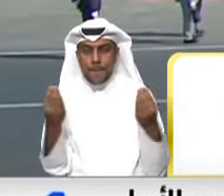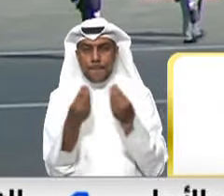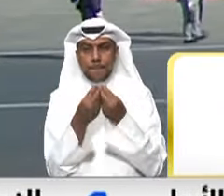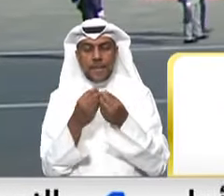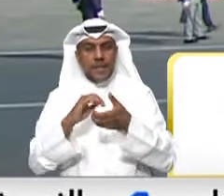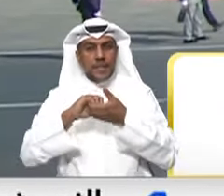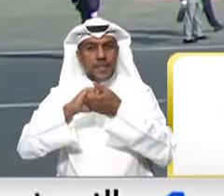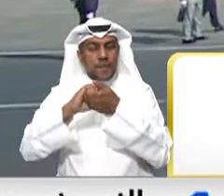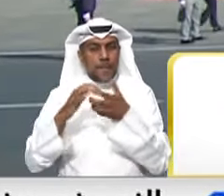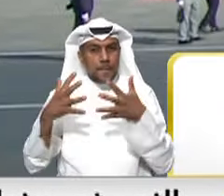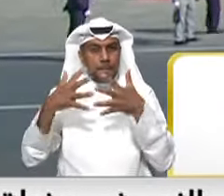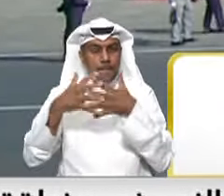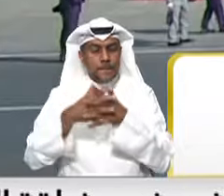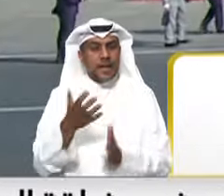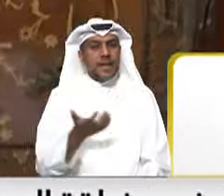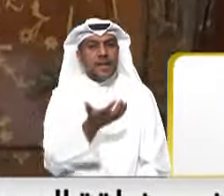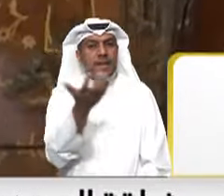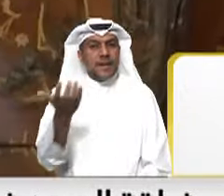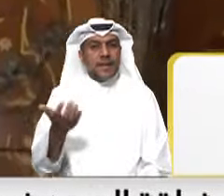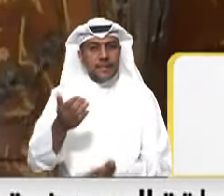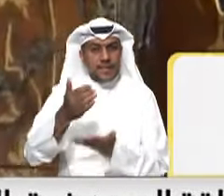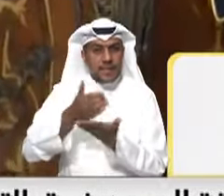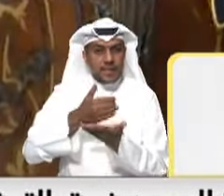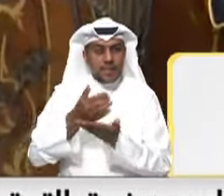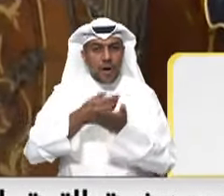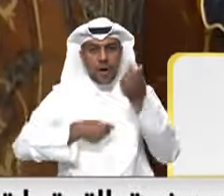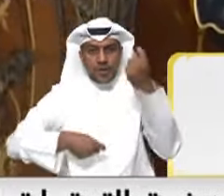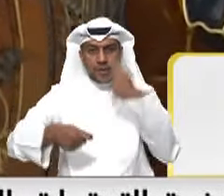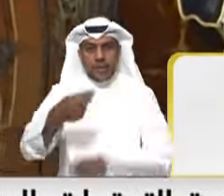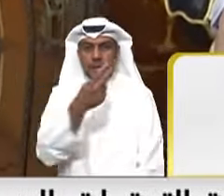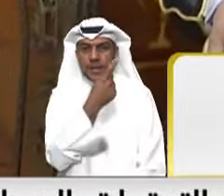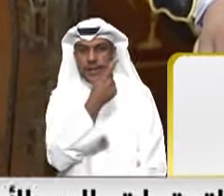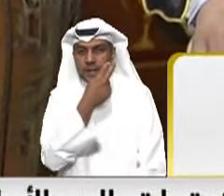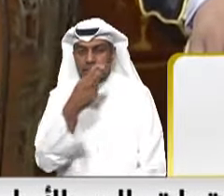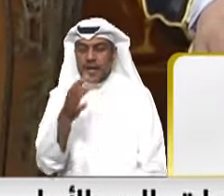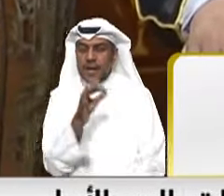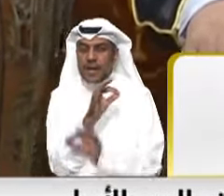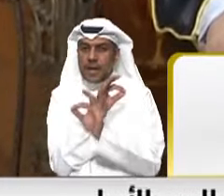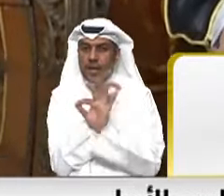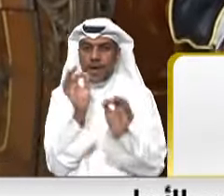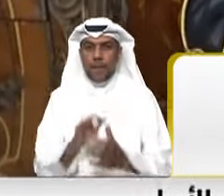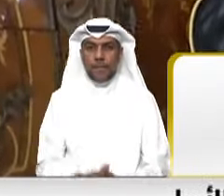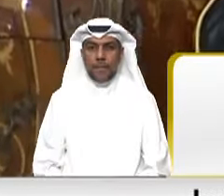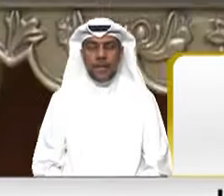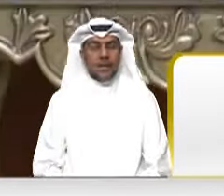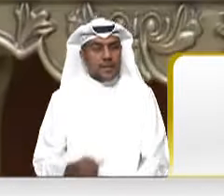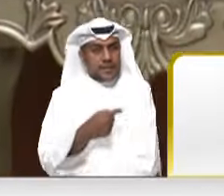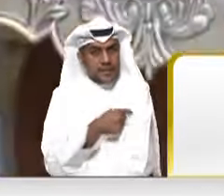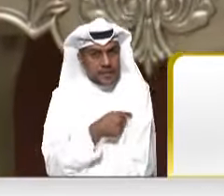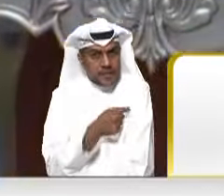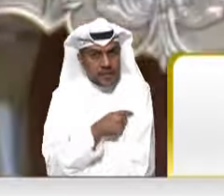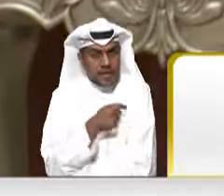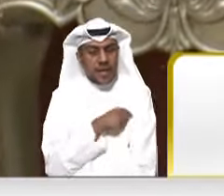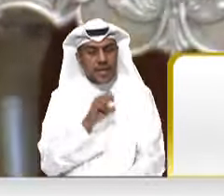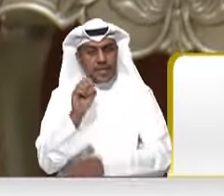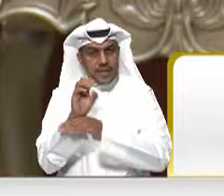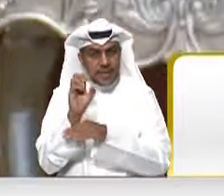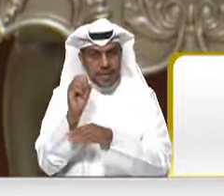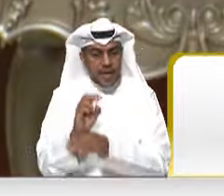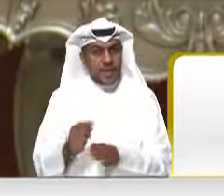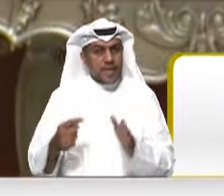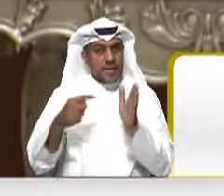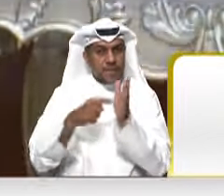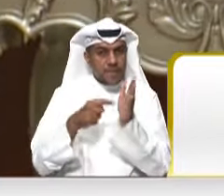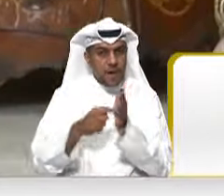القطاعات الاستثمارية والتجارية والطاقة والبنية التحتية والرعاية الصحية والتعليم والثقافة